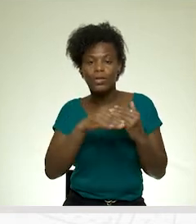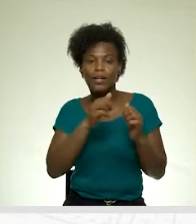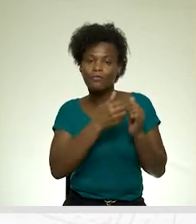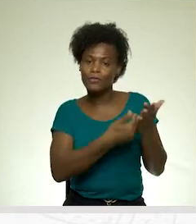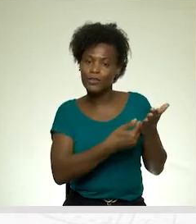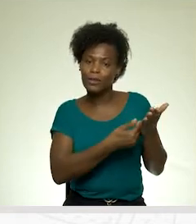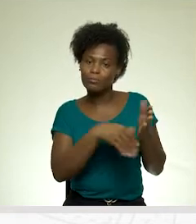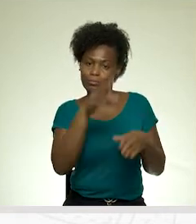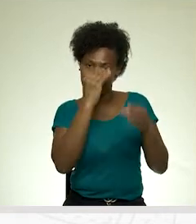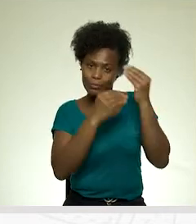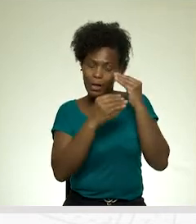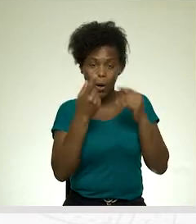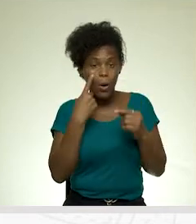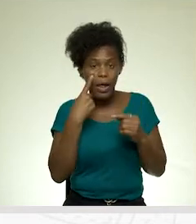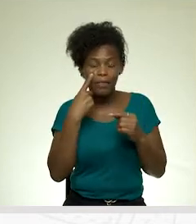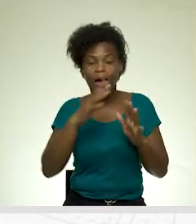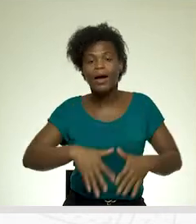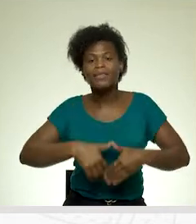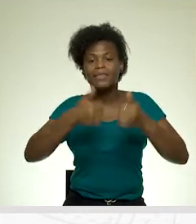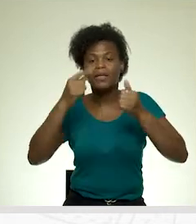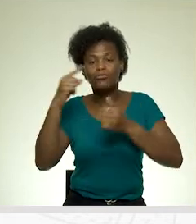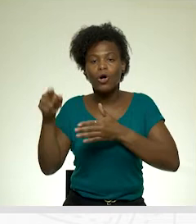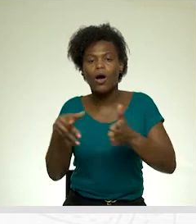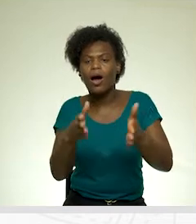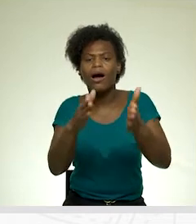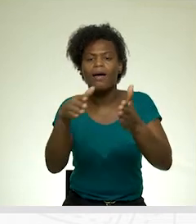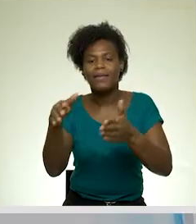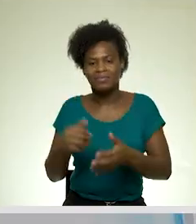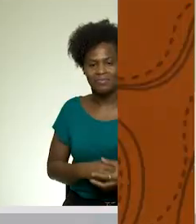fiche apprenant, connaître la ville et indiquer le chemin.